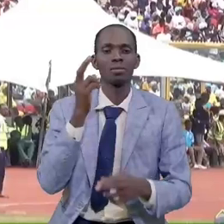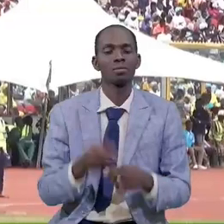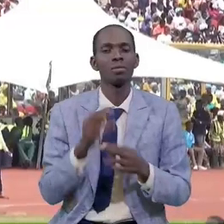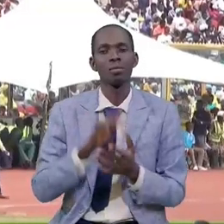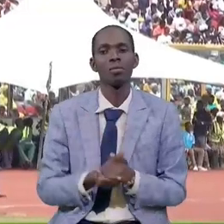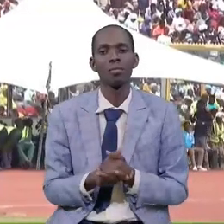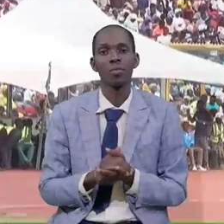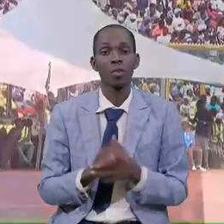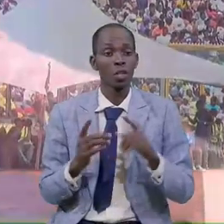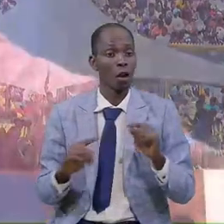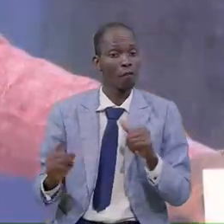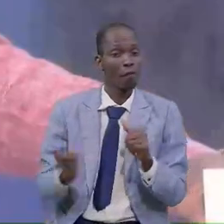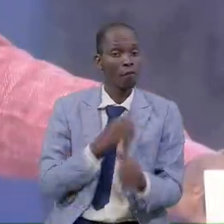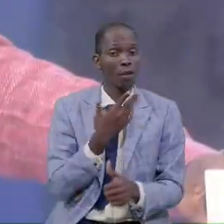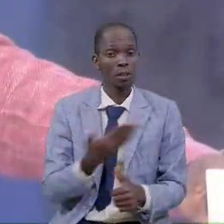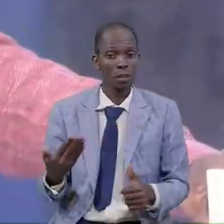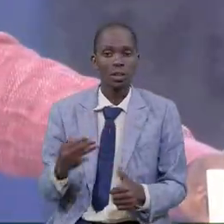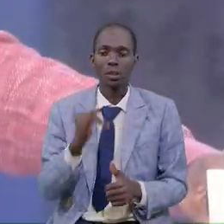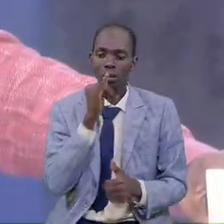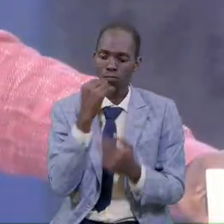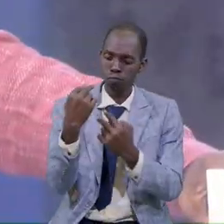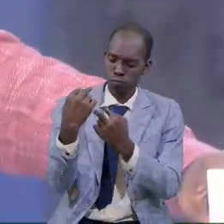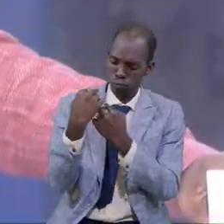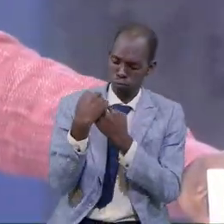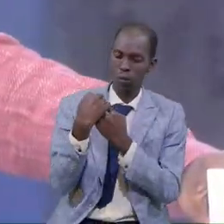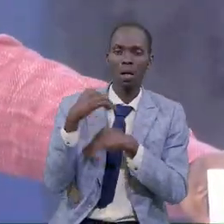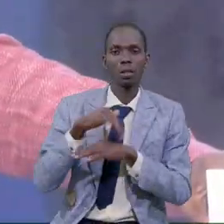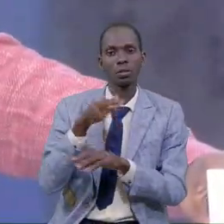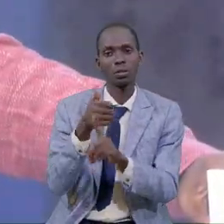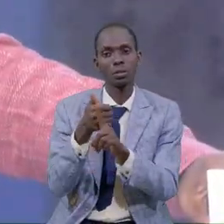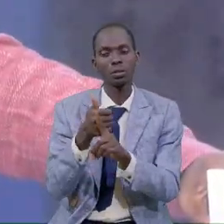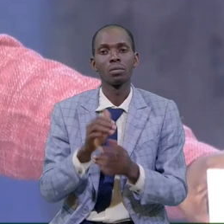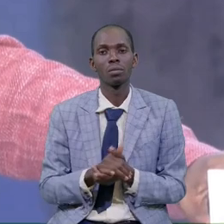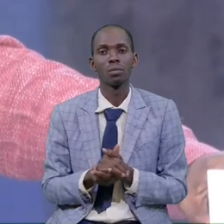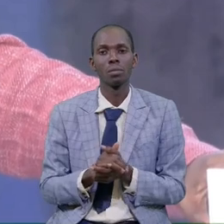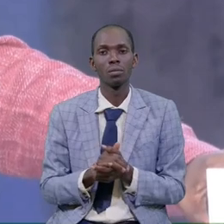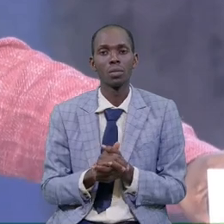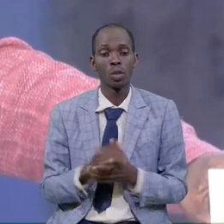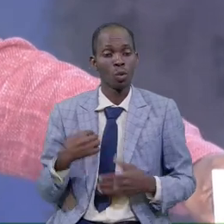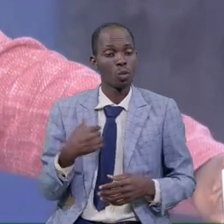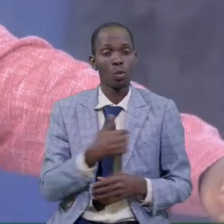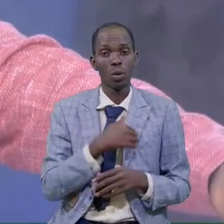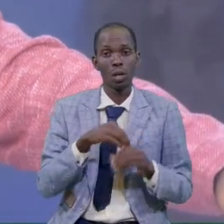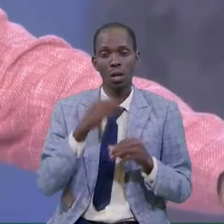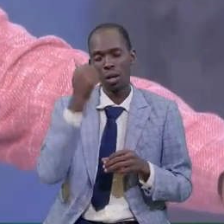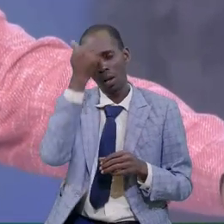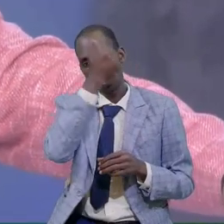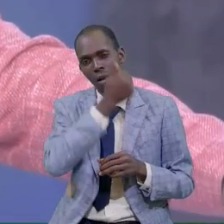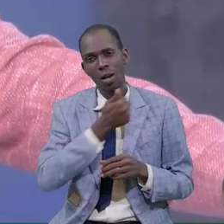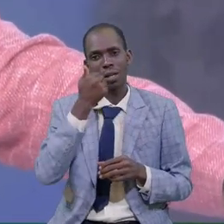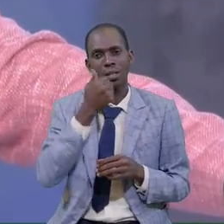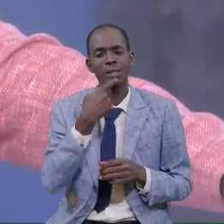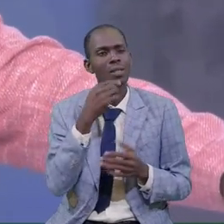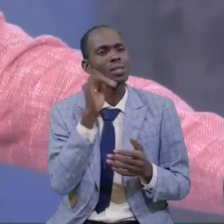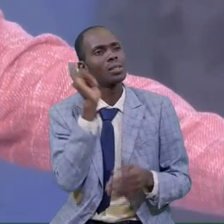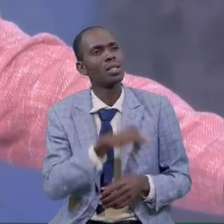La première chose à faire, c'est de regarder en toi. Nous, en Afrique, on dit, ça c'est l'homme